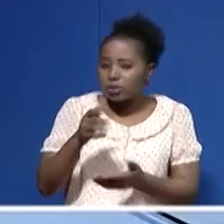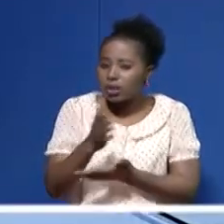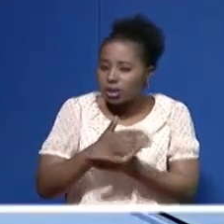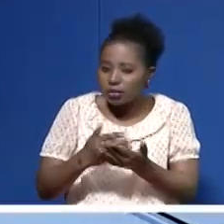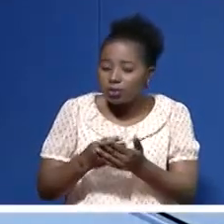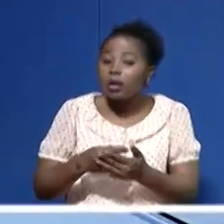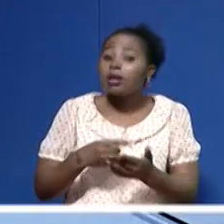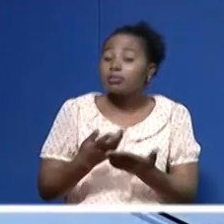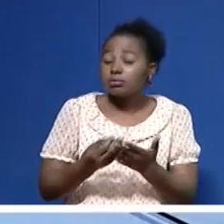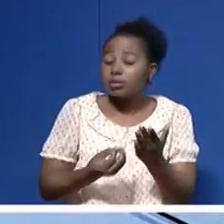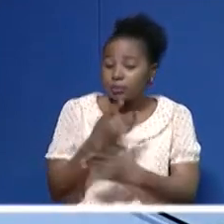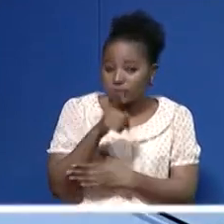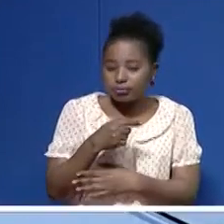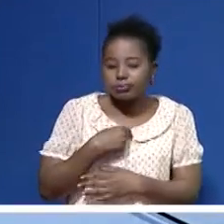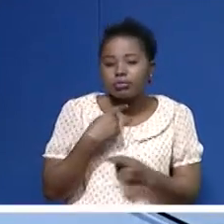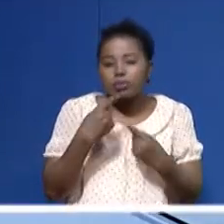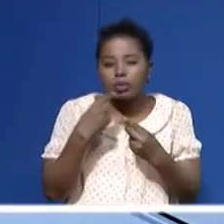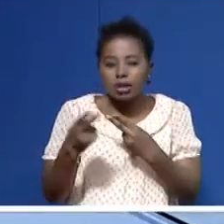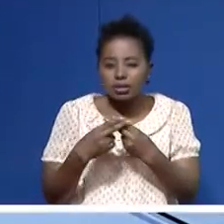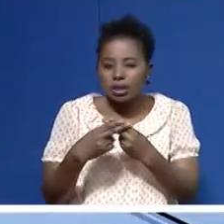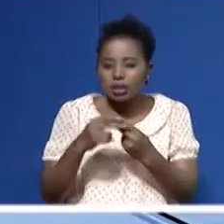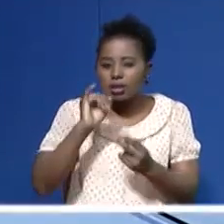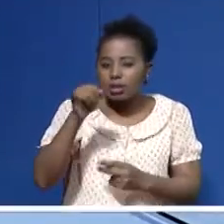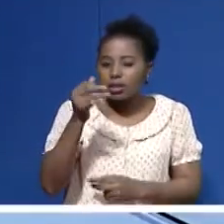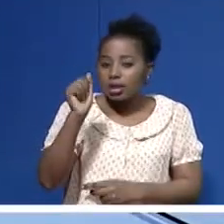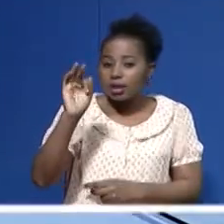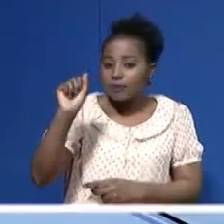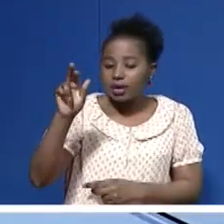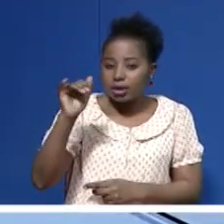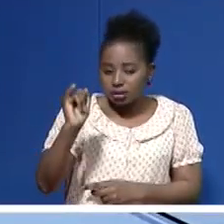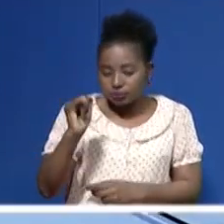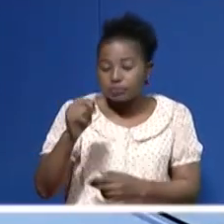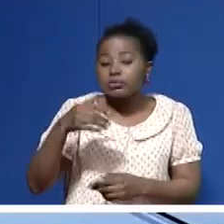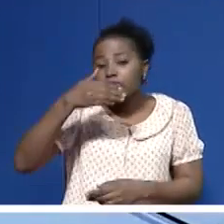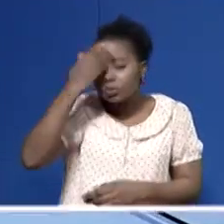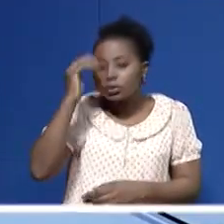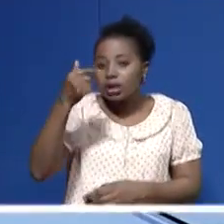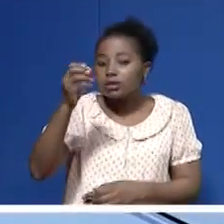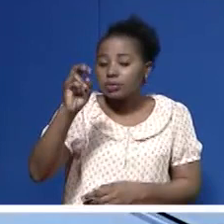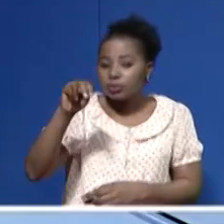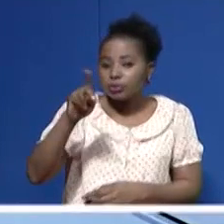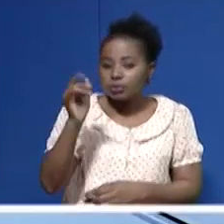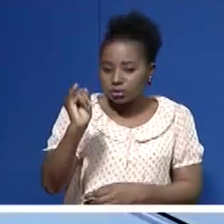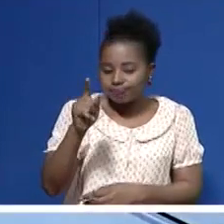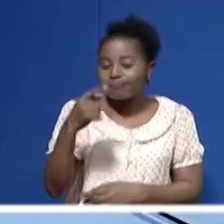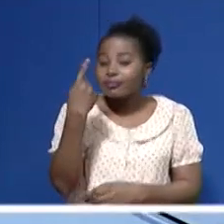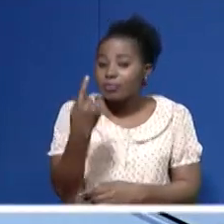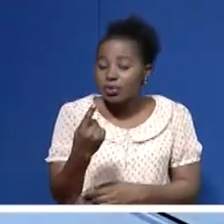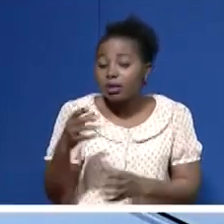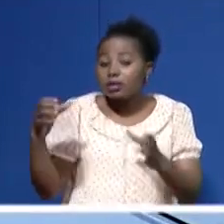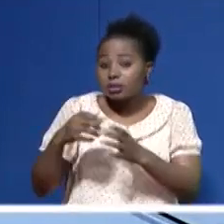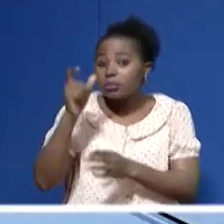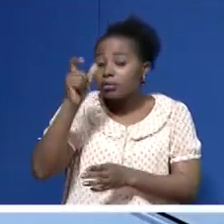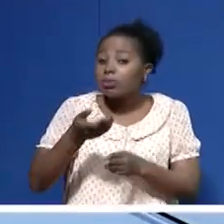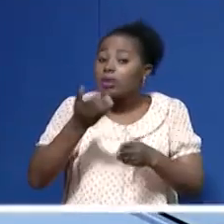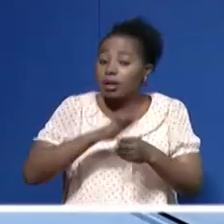mlipuko wa virusi vya korona. Nimezungumza na Daktari Jafar Rajab wa chuo cha Tonji ambaye ni mmoja wa wajumbe wa timu ya wataalamu